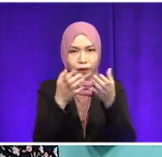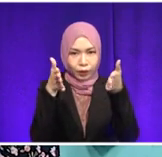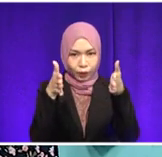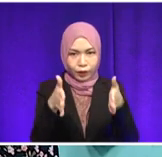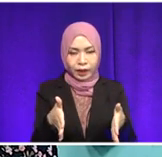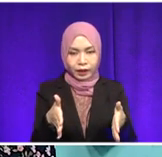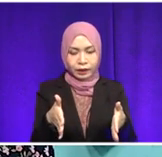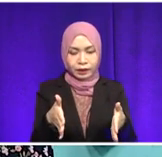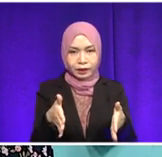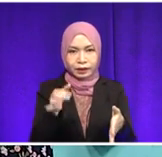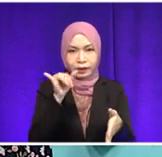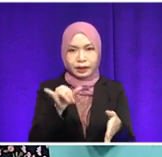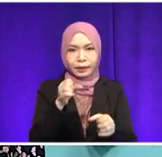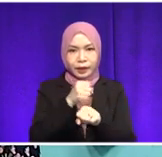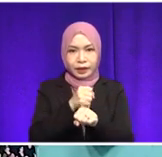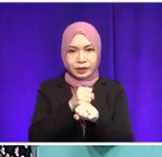bilangan